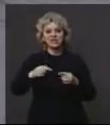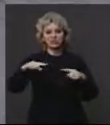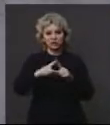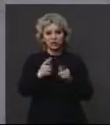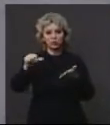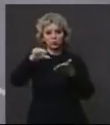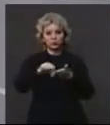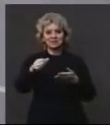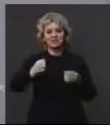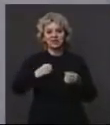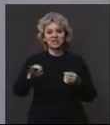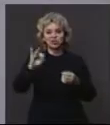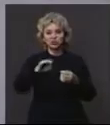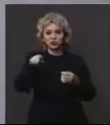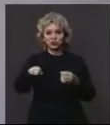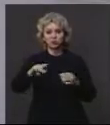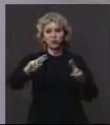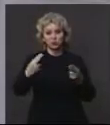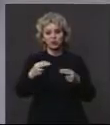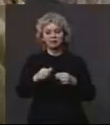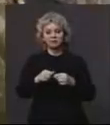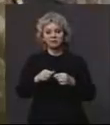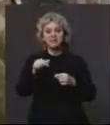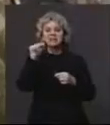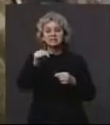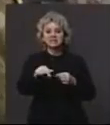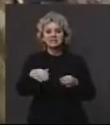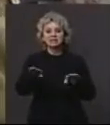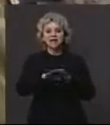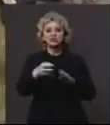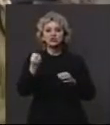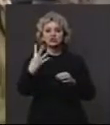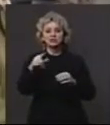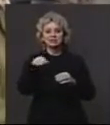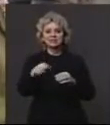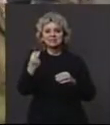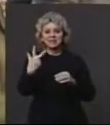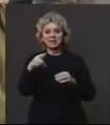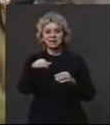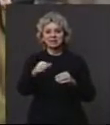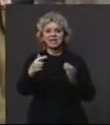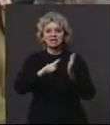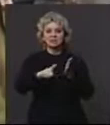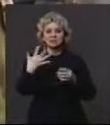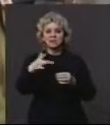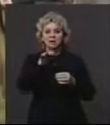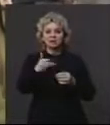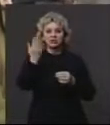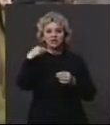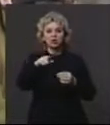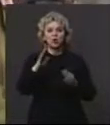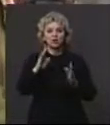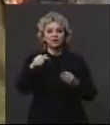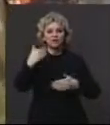техника с участниками военно-исторических клубов. Вот здесь вот как бы 14-го, 13-го, 75 лет назад